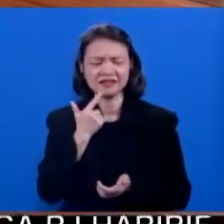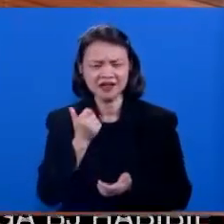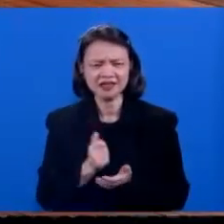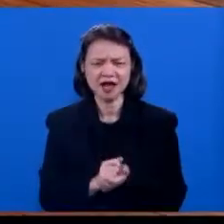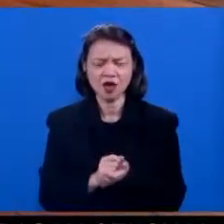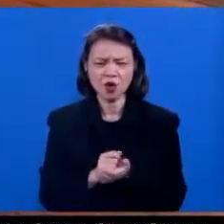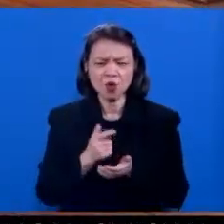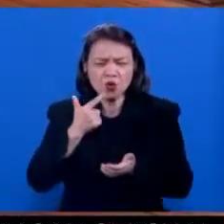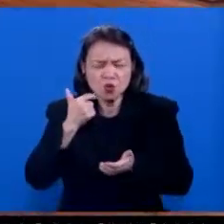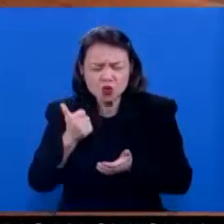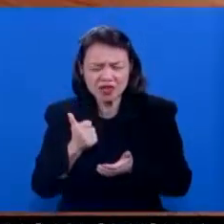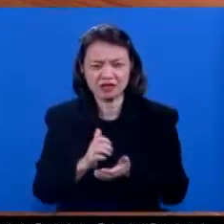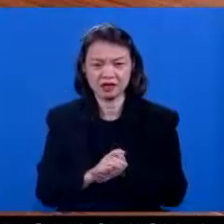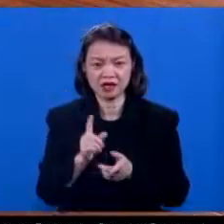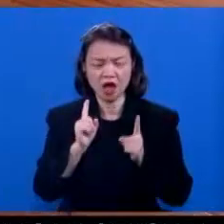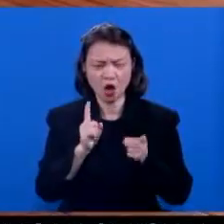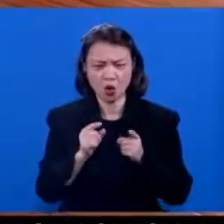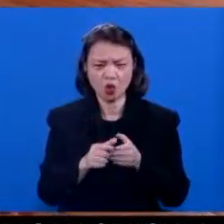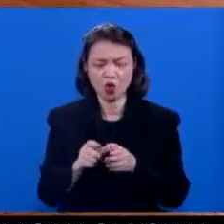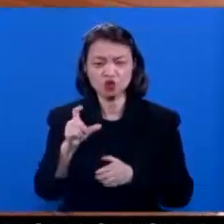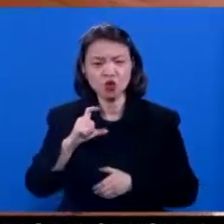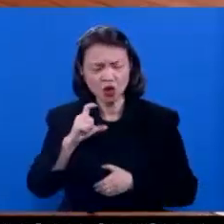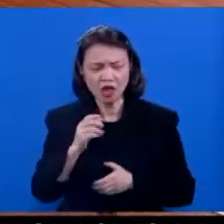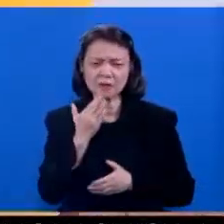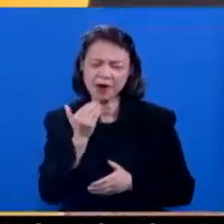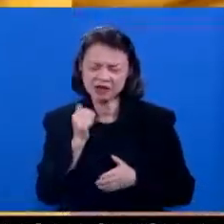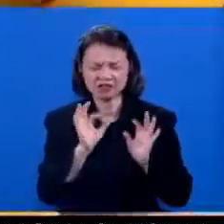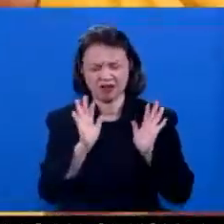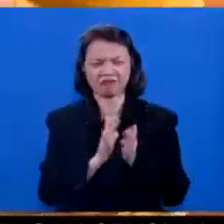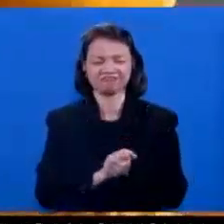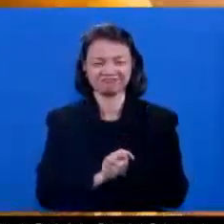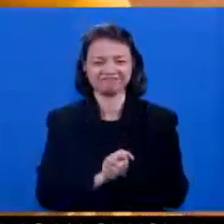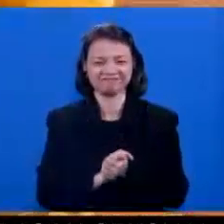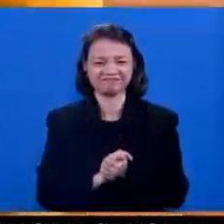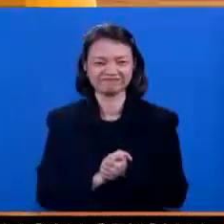coklat itu saya kurang senang. Kurang senang ya, suka yang asli aja.